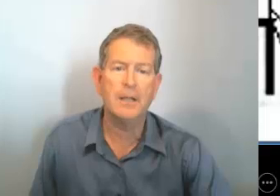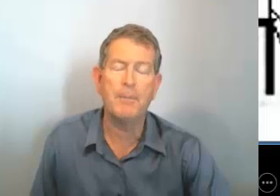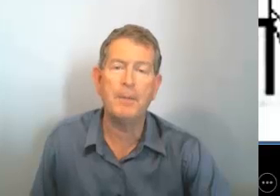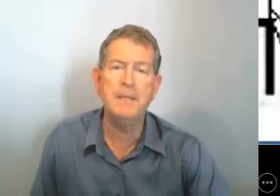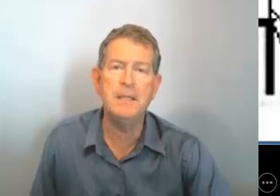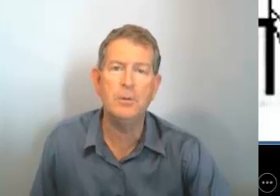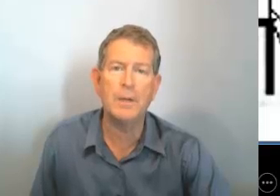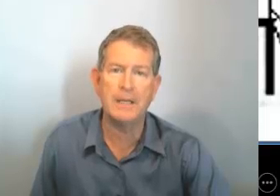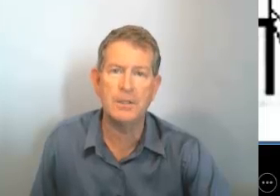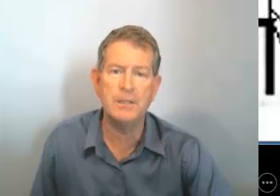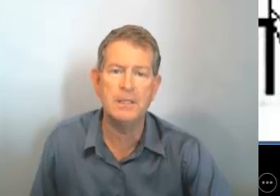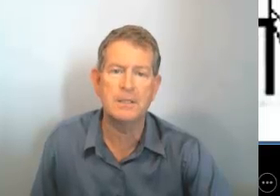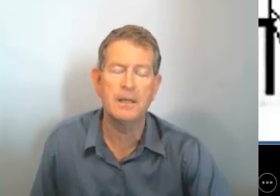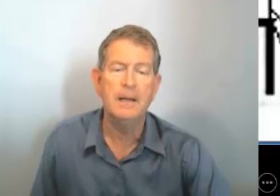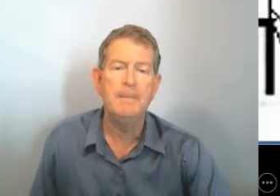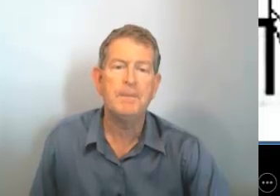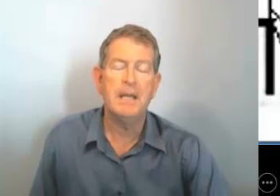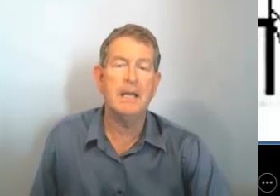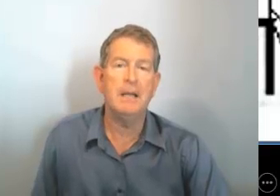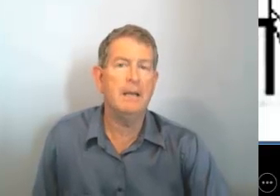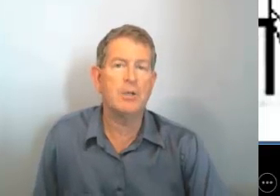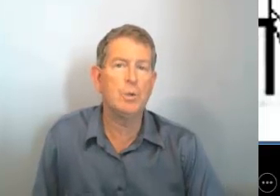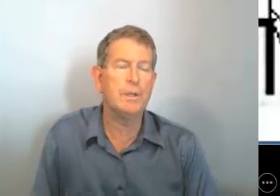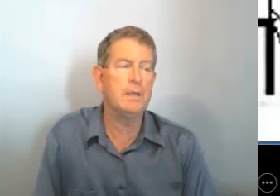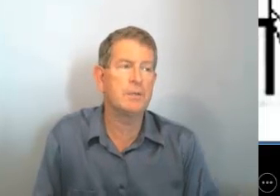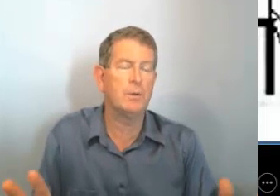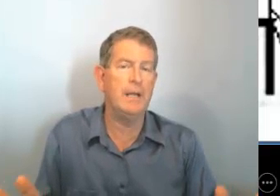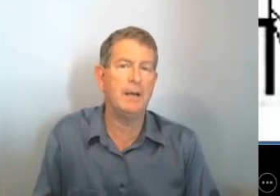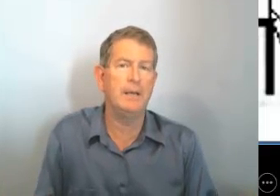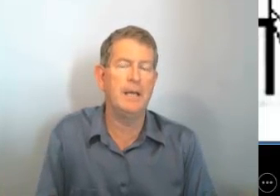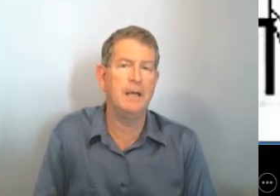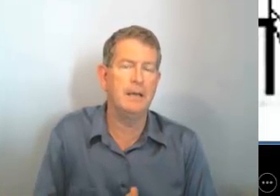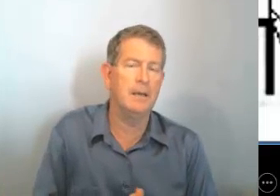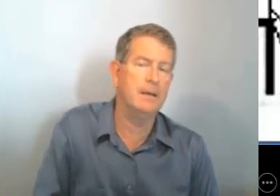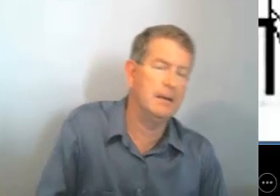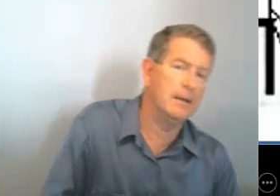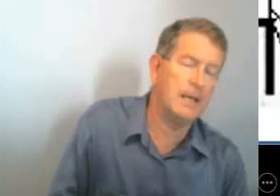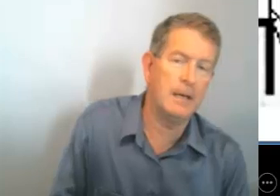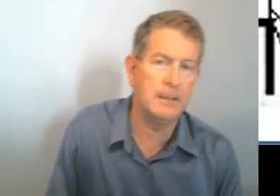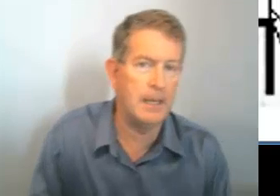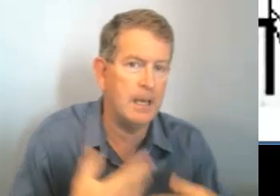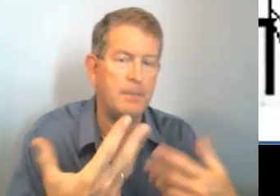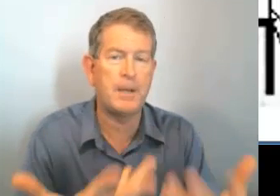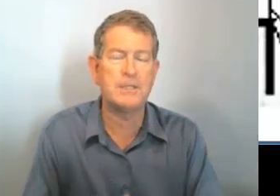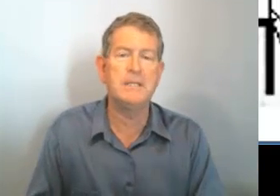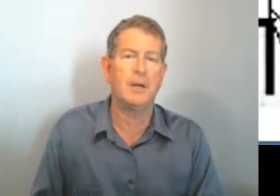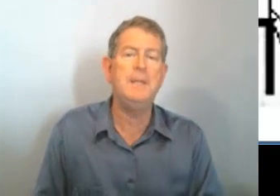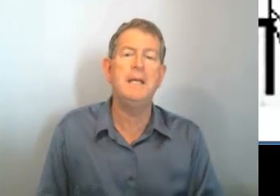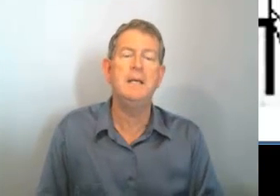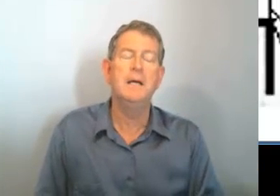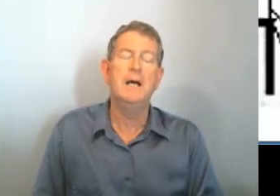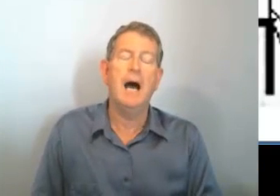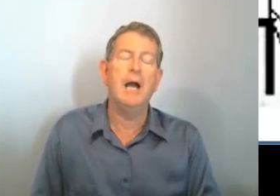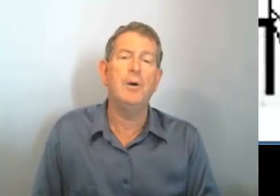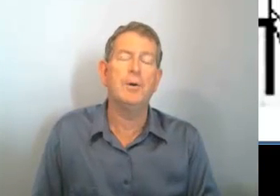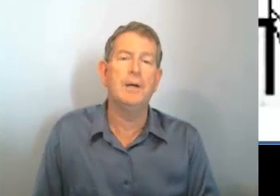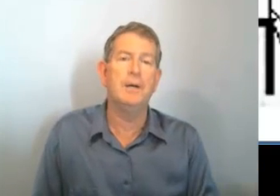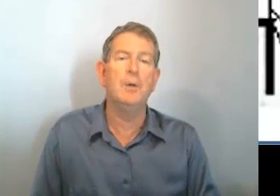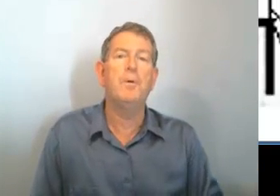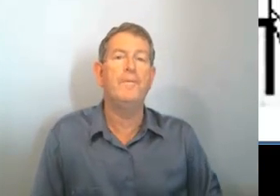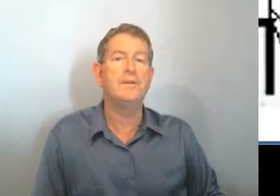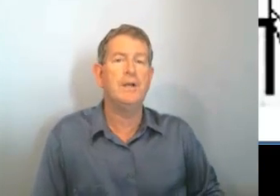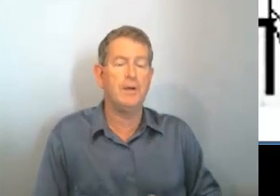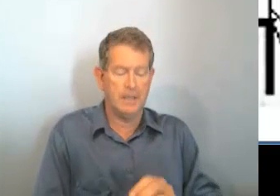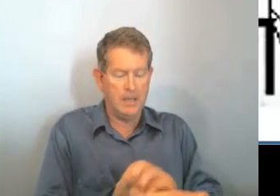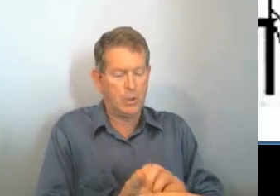3h10 de l'après-midi, donc 15h10. Et la journée scolaire est presque terminée. Alors